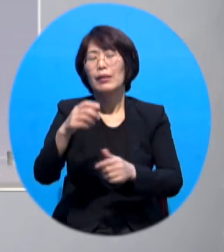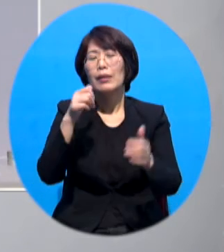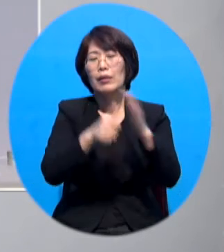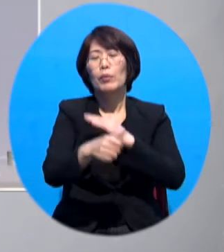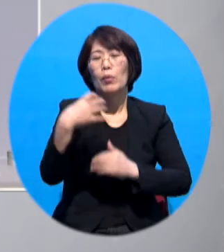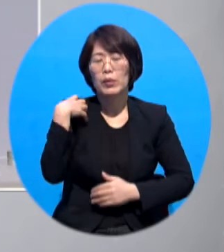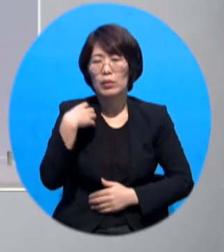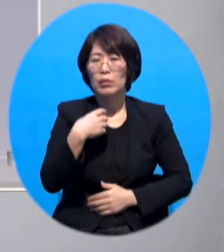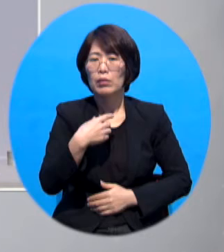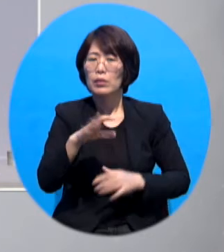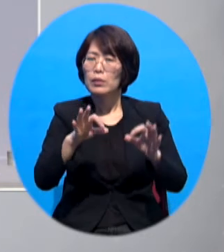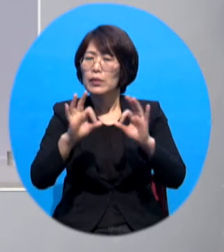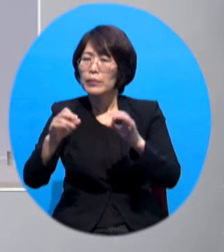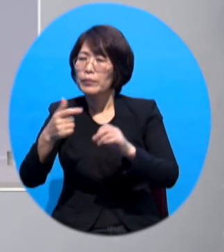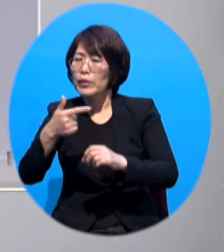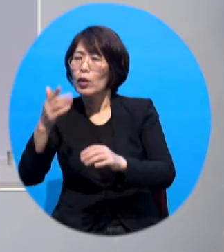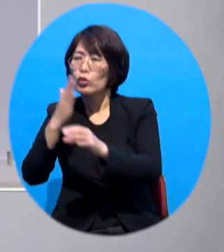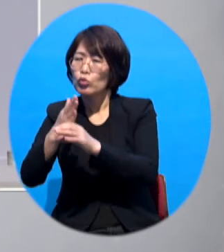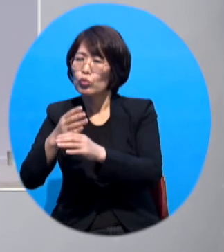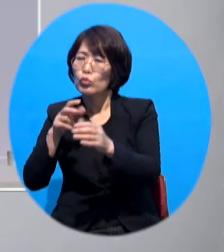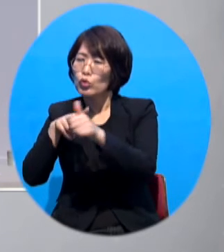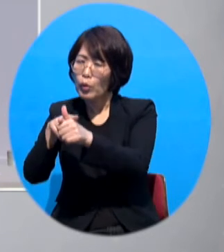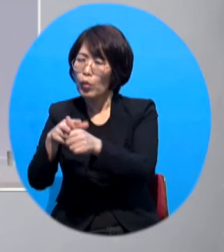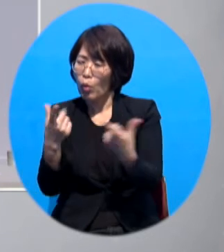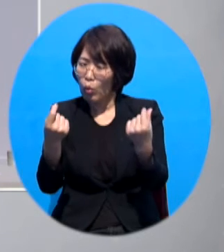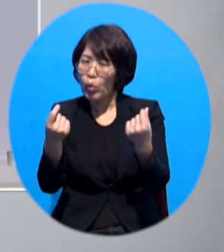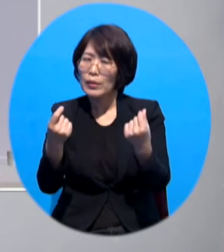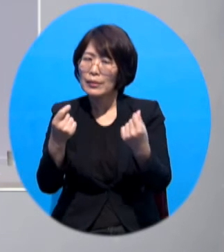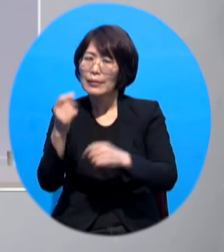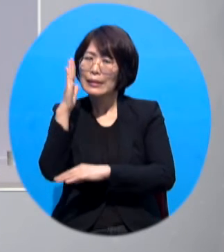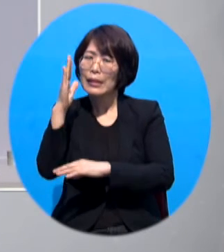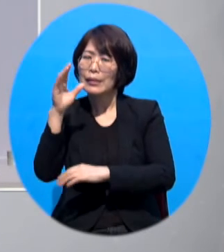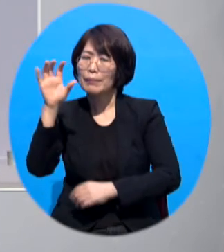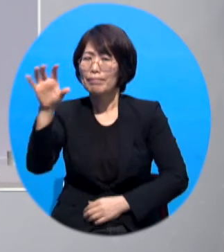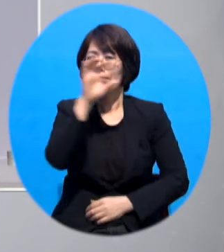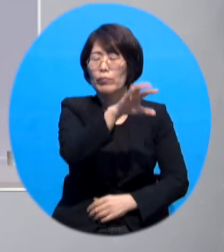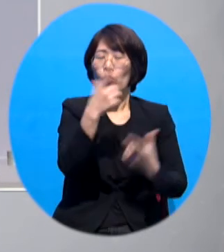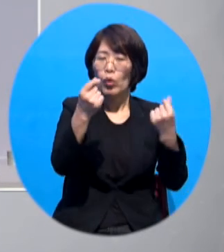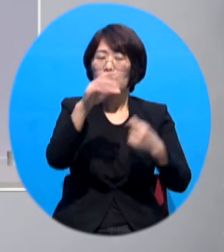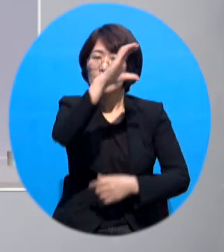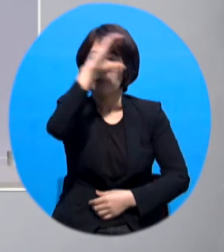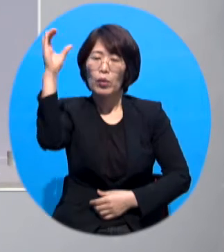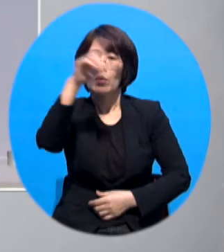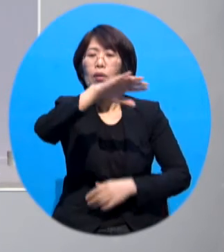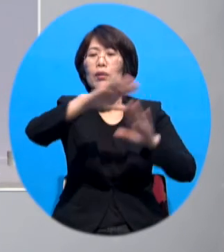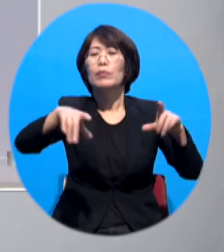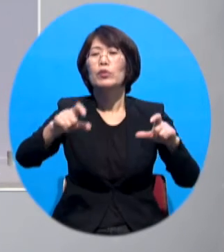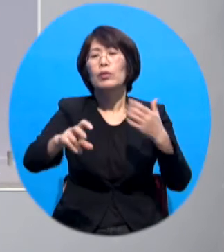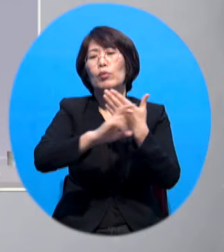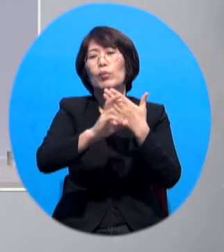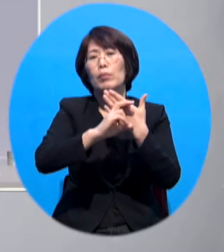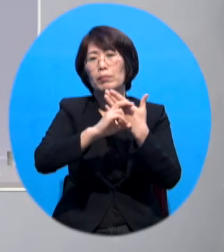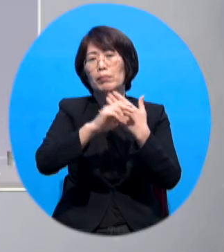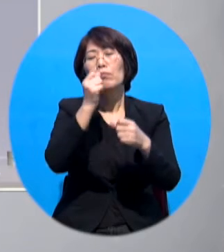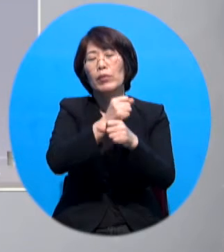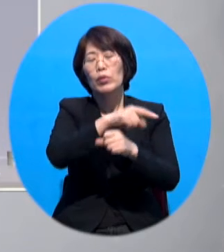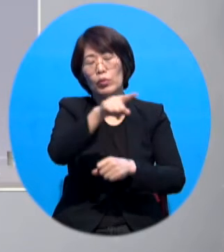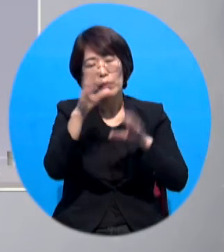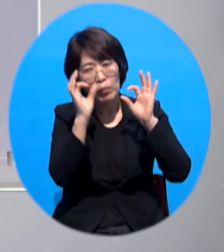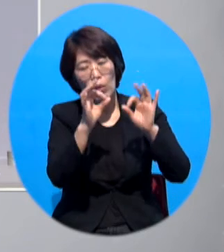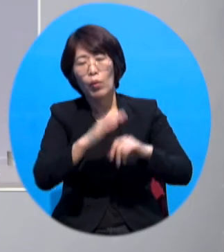그분이 김대중 후보와 똑같은 주장을 담은 현수막을 불법적 으로 전담 보온에 계시 했어요 그래서 우리는